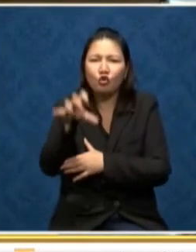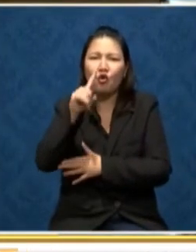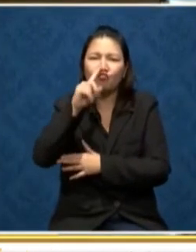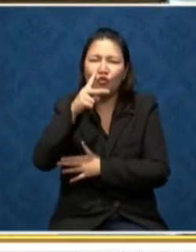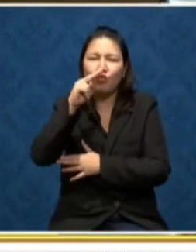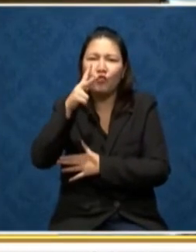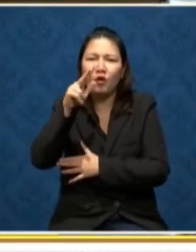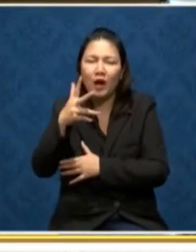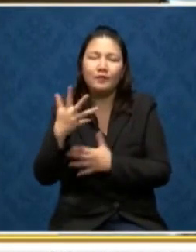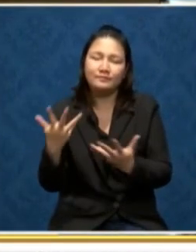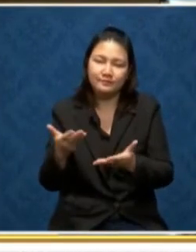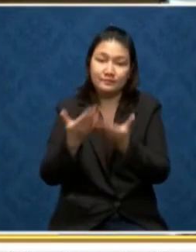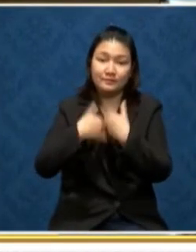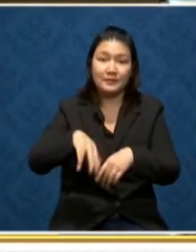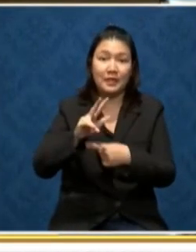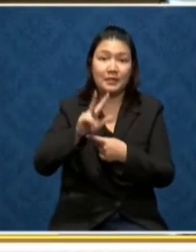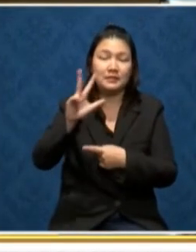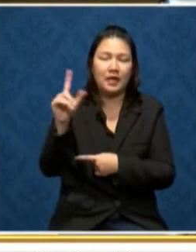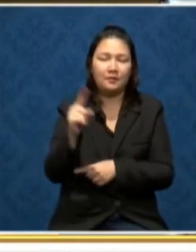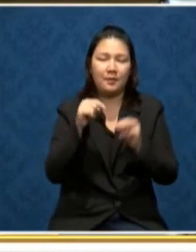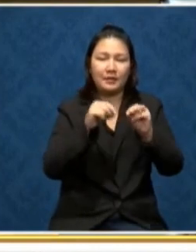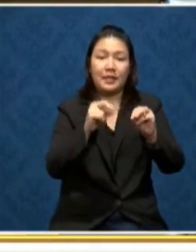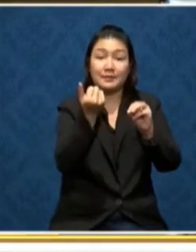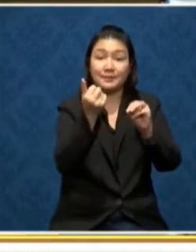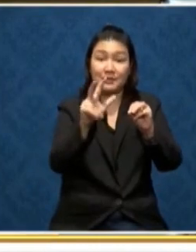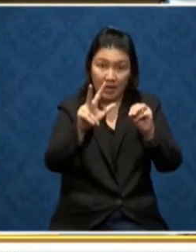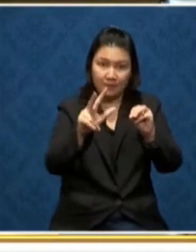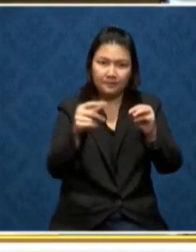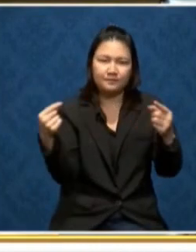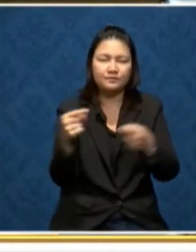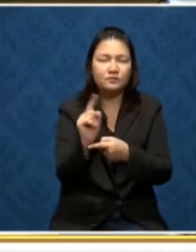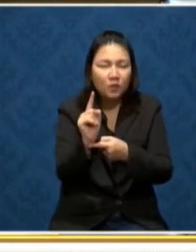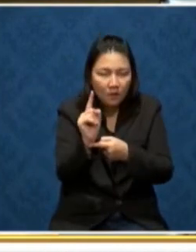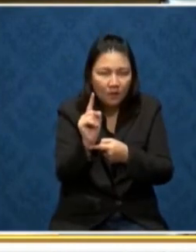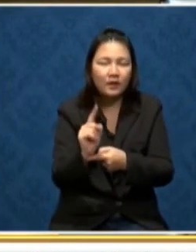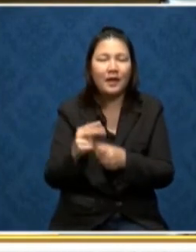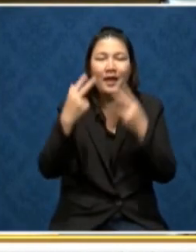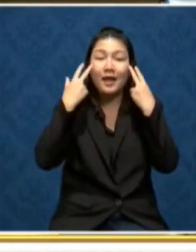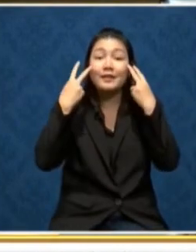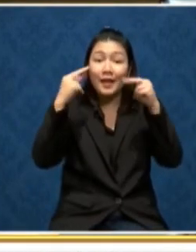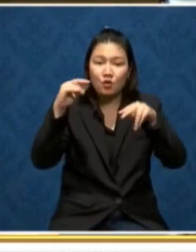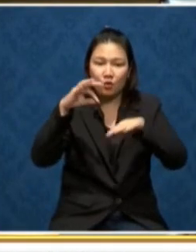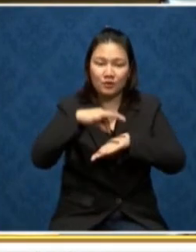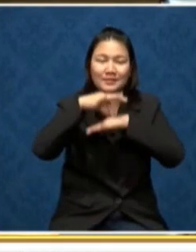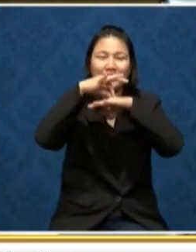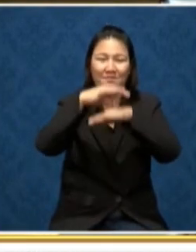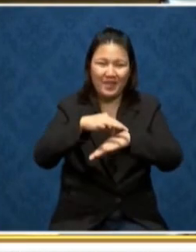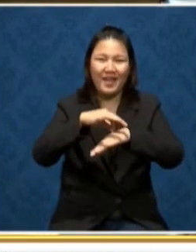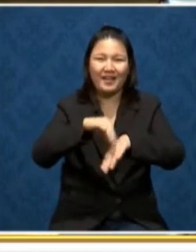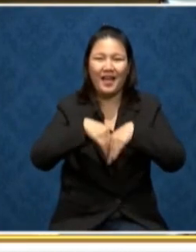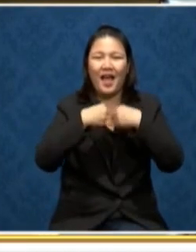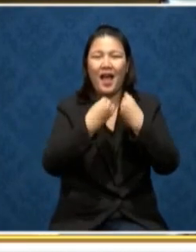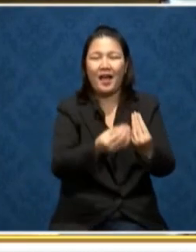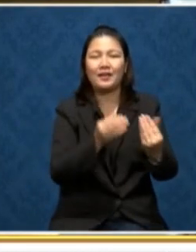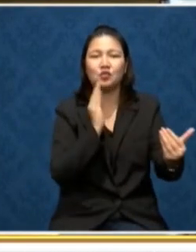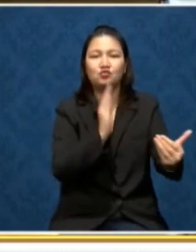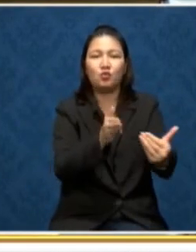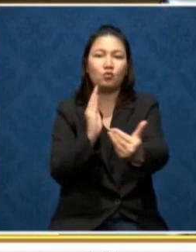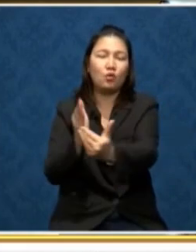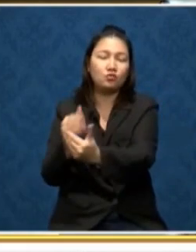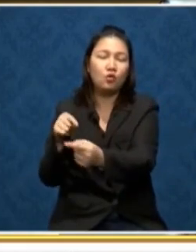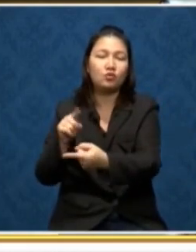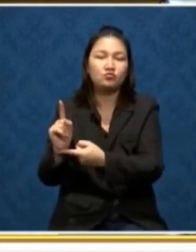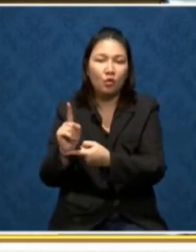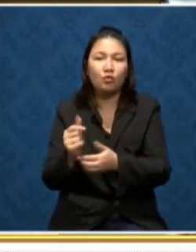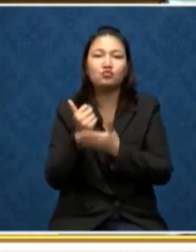ับ3. ตรามมาตรา 13 ในวาระแกให้นายกธิมนตรีแต่งตั้งคณะกรรการขึ้นเพื่อกำหนดแนวทางป้องกัน